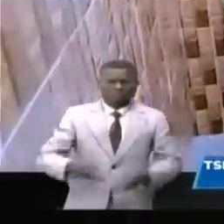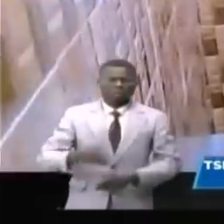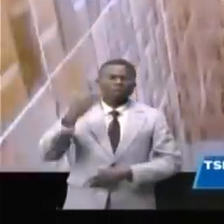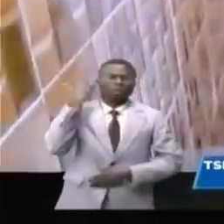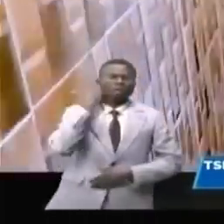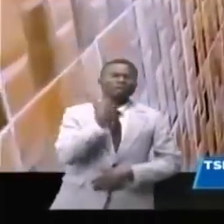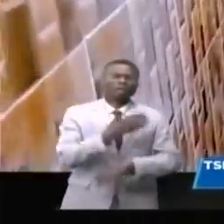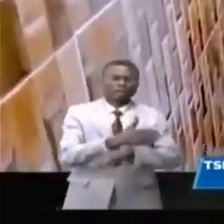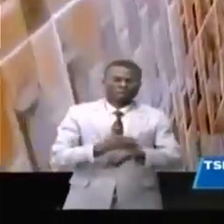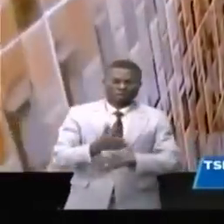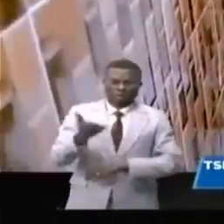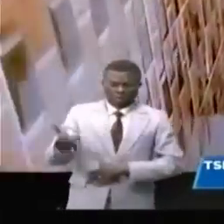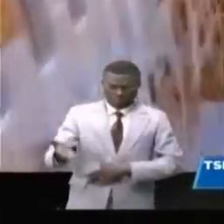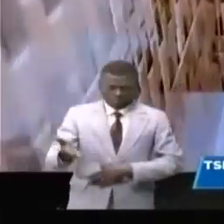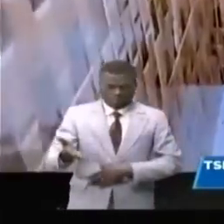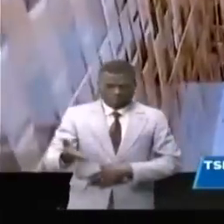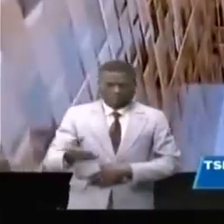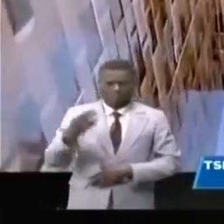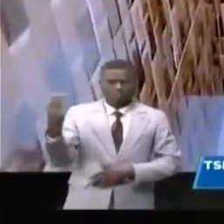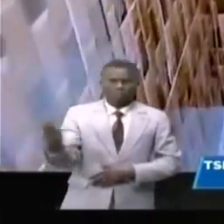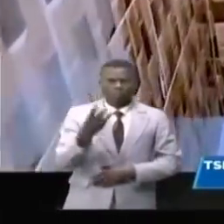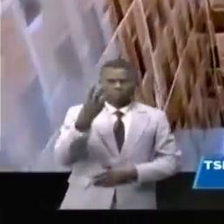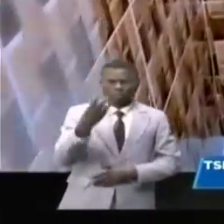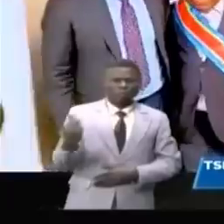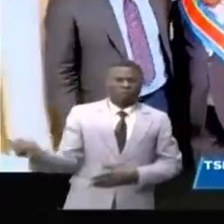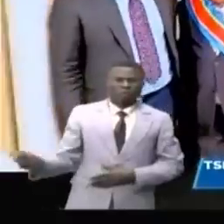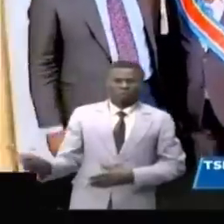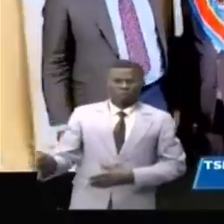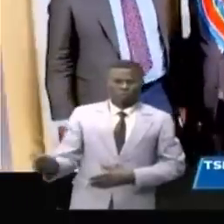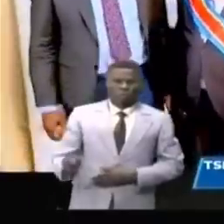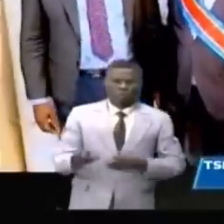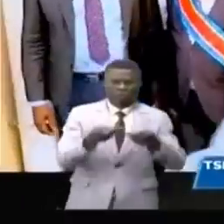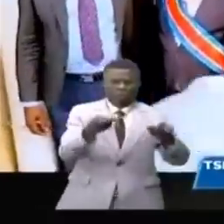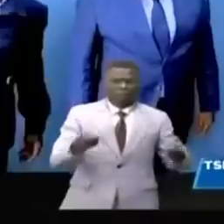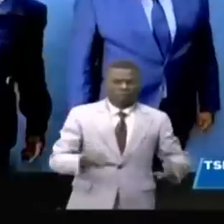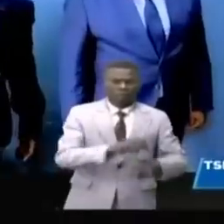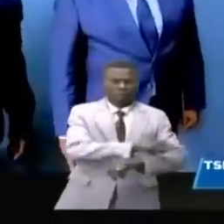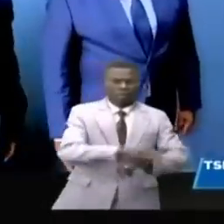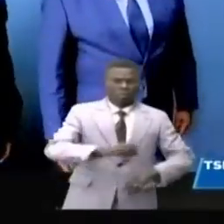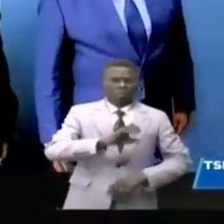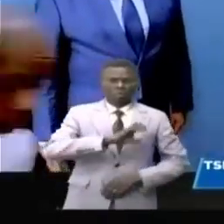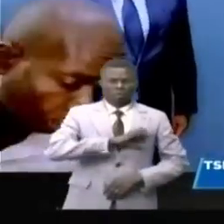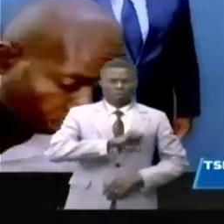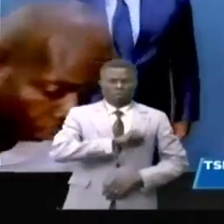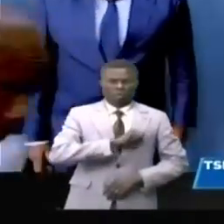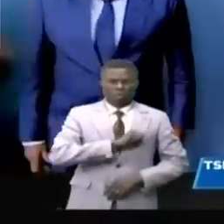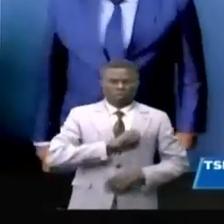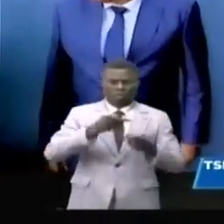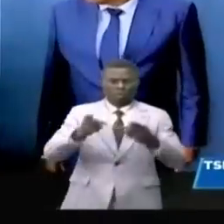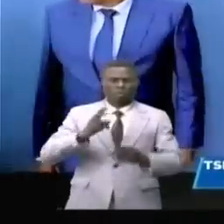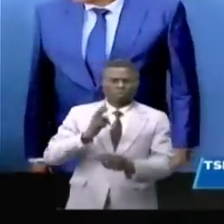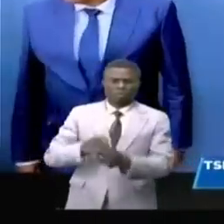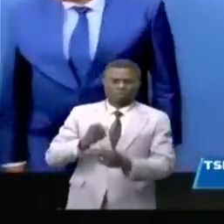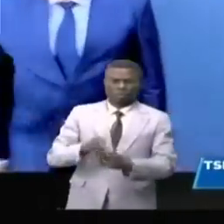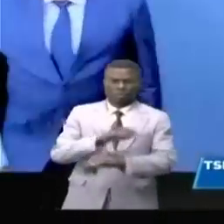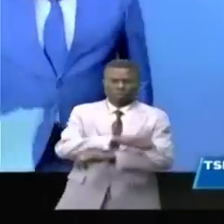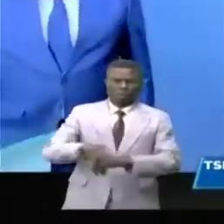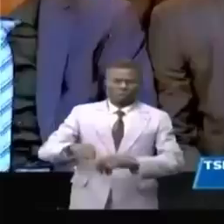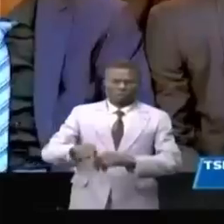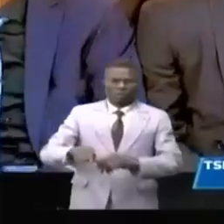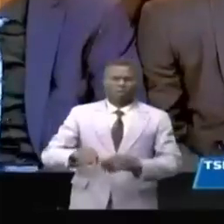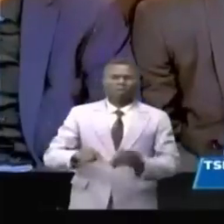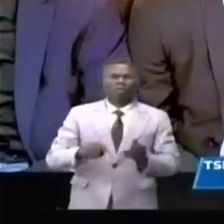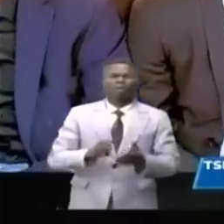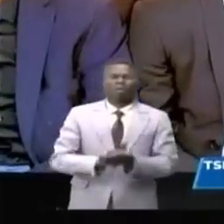aux exigences sanitaires, 23 latrines, un poste de la police, les salles d'entreposage, des bureaux